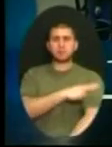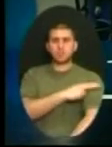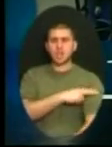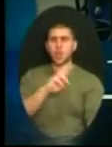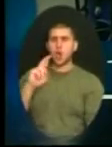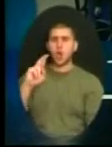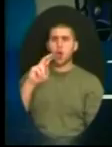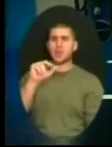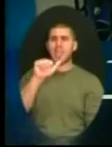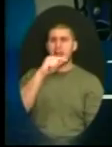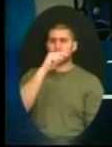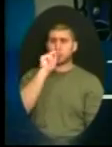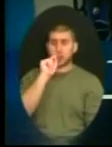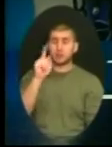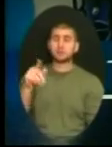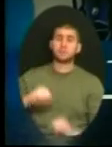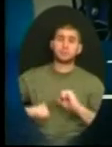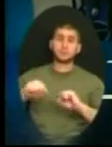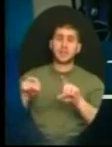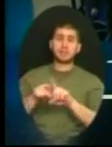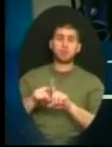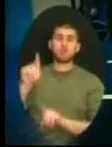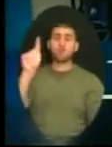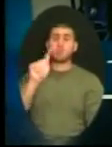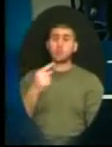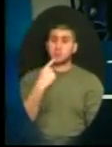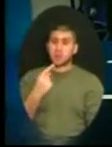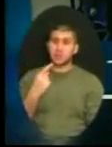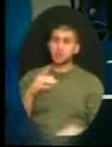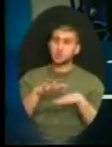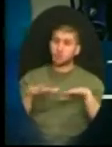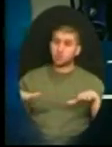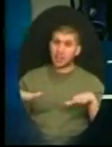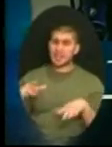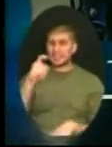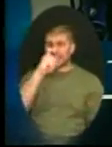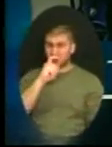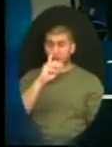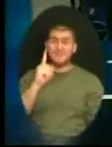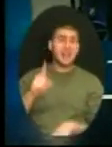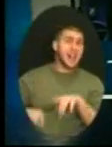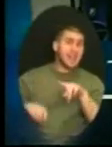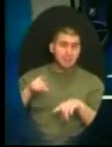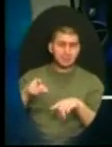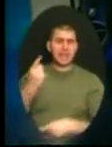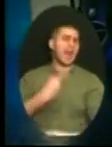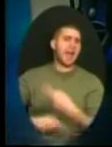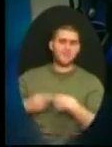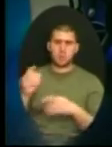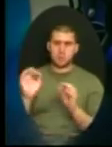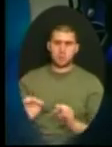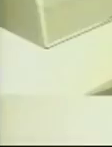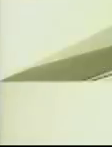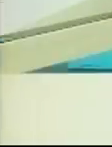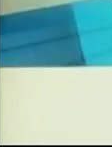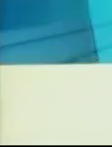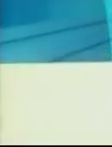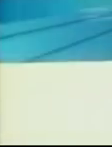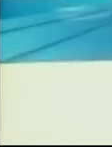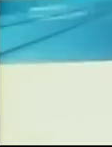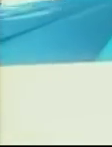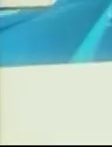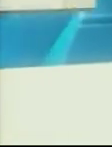רוני אלשיך, שנוהג כדברי ז'בוטינסקי, ששקט הוא רפש, רק מה שלפעמים זה בדיוק ההפך.